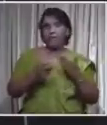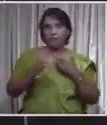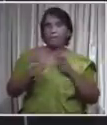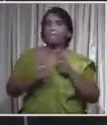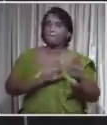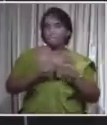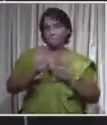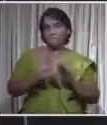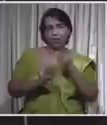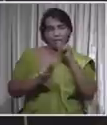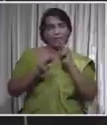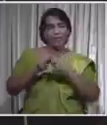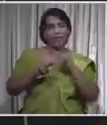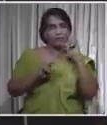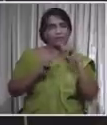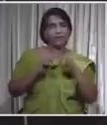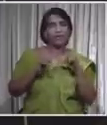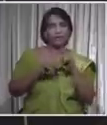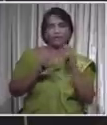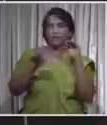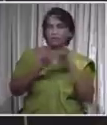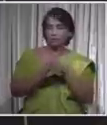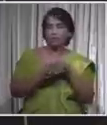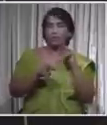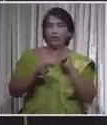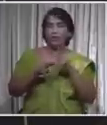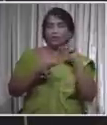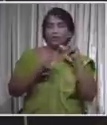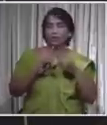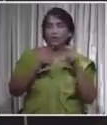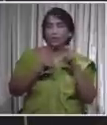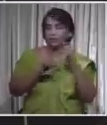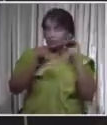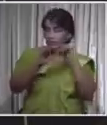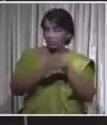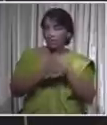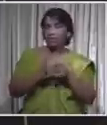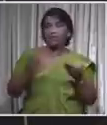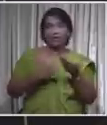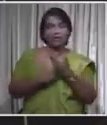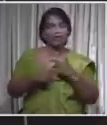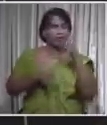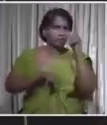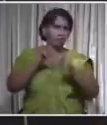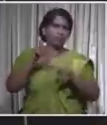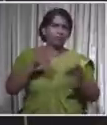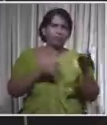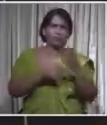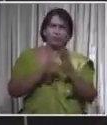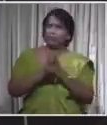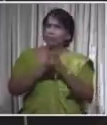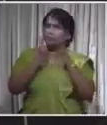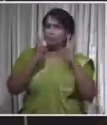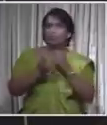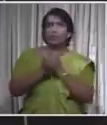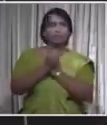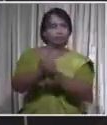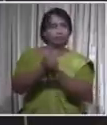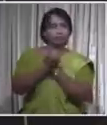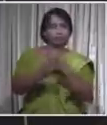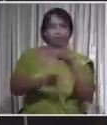මර්ධනය කරන් තමයි FCID එක දැම්මේ ඒ FCID එක දාලා අපේ හැම එක්කම වැඩි දෙනෙක්ම හිර බාරයට